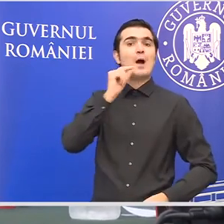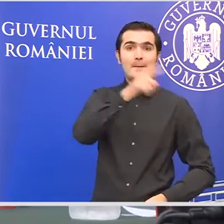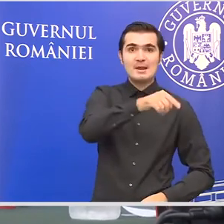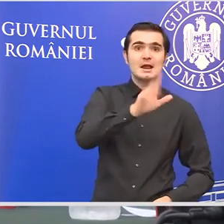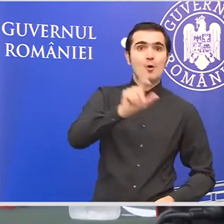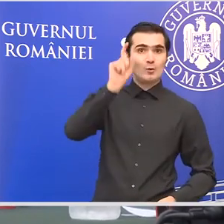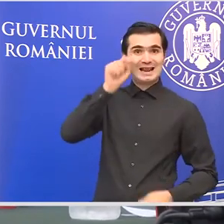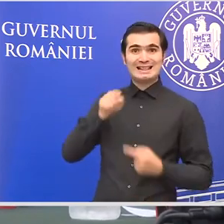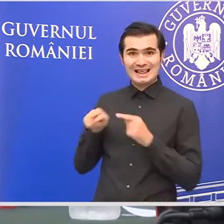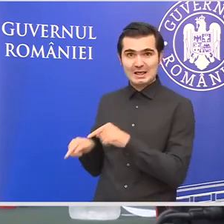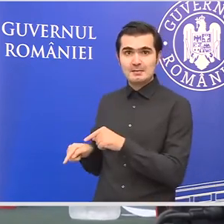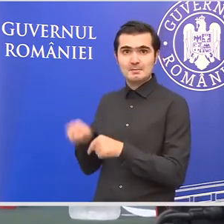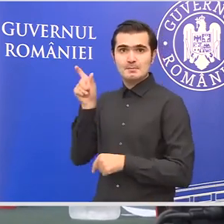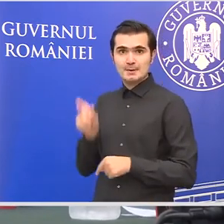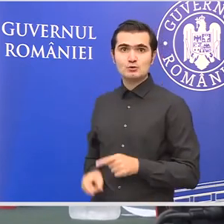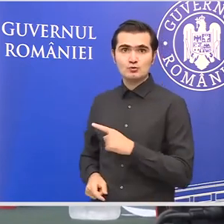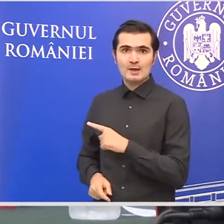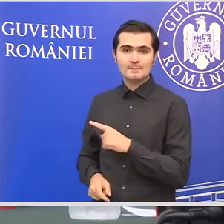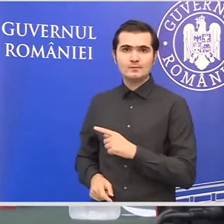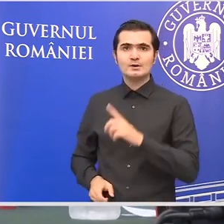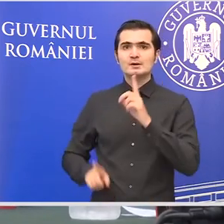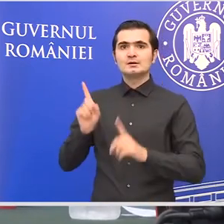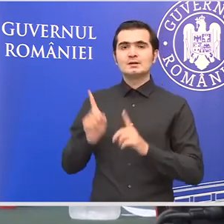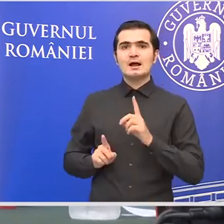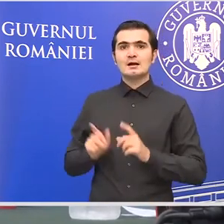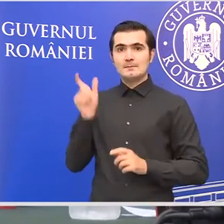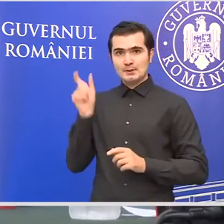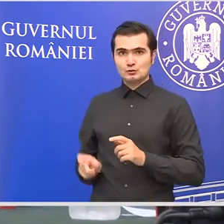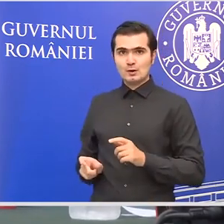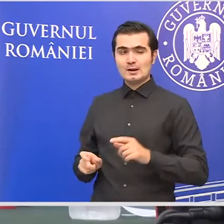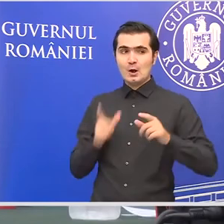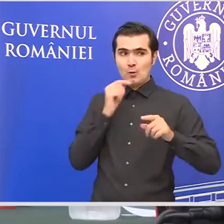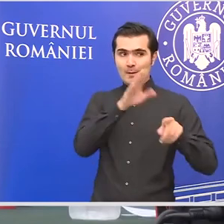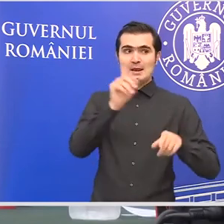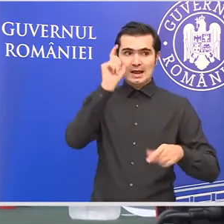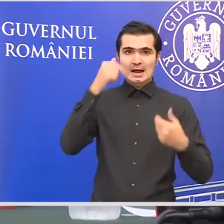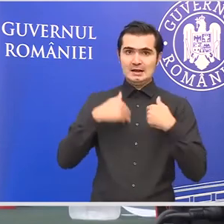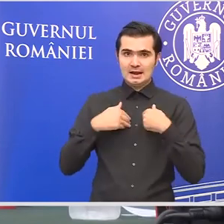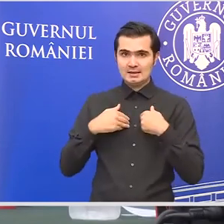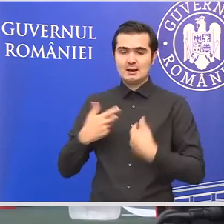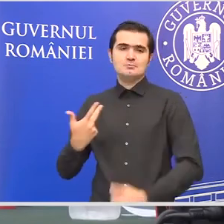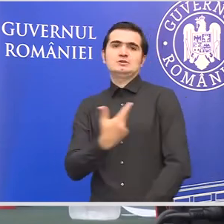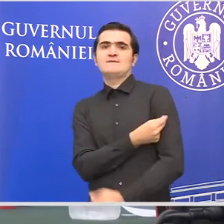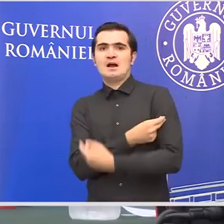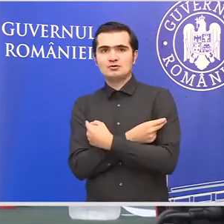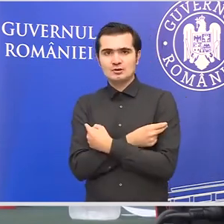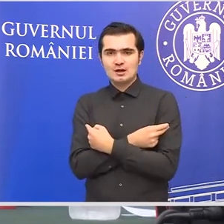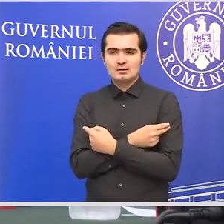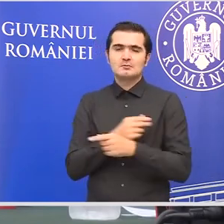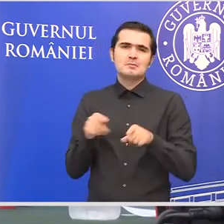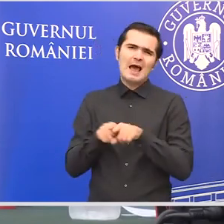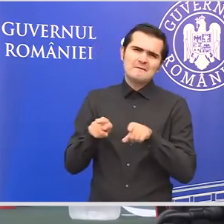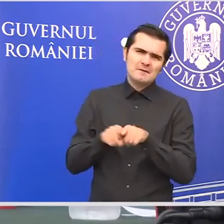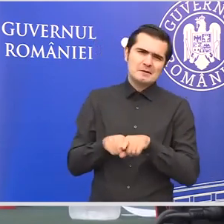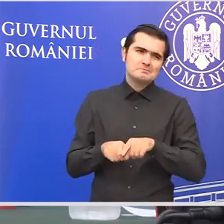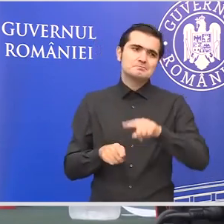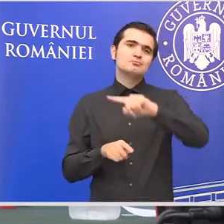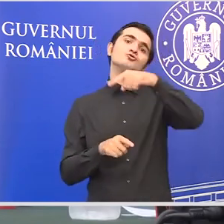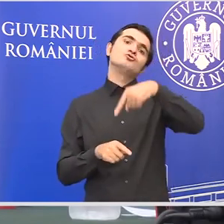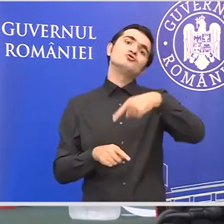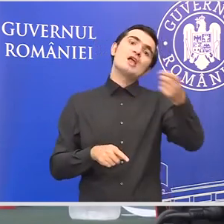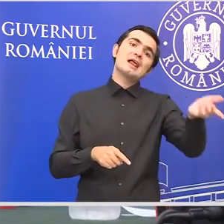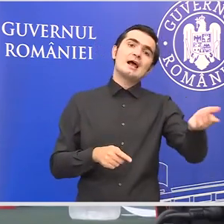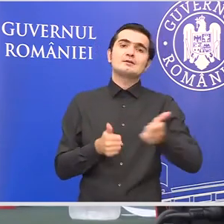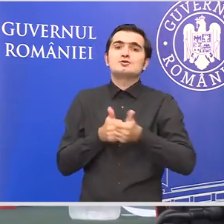când alege persoana respectivă să se vaccineze și valorifică public acest gest, evident că și ceilalți îl